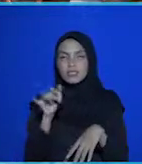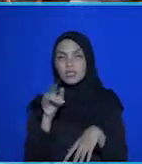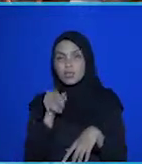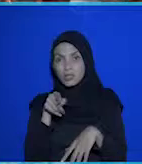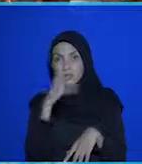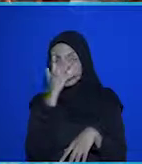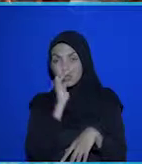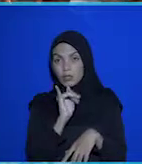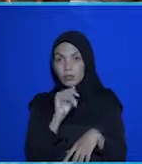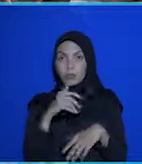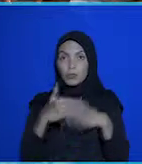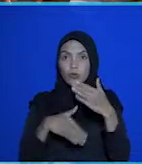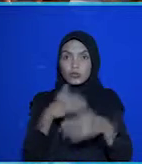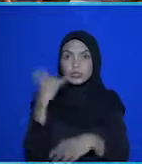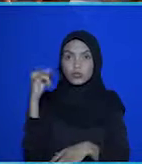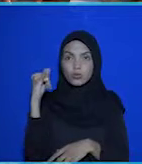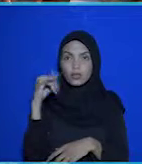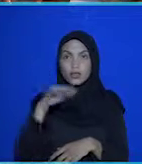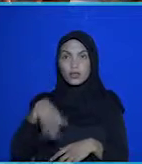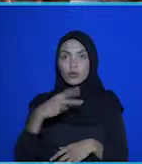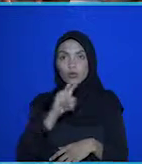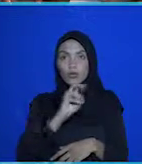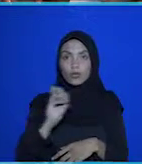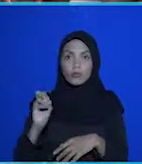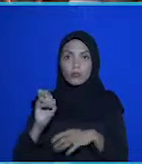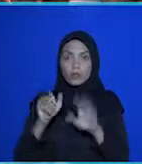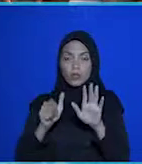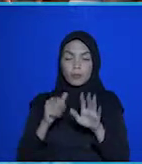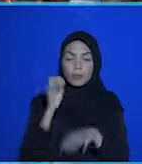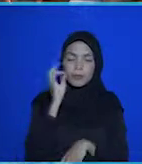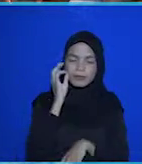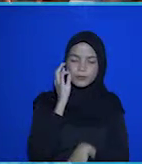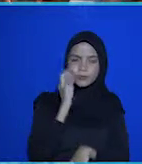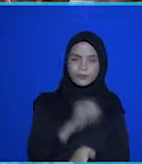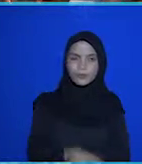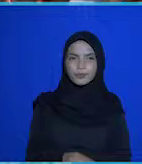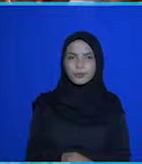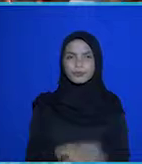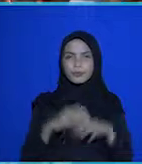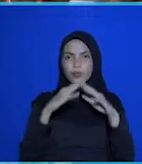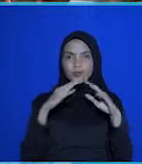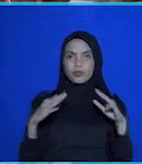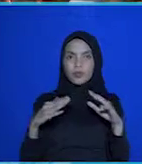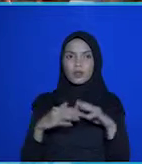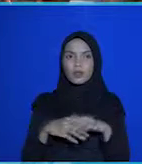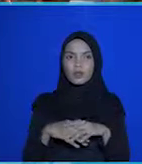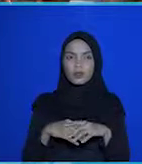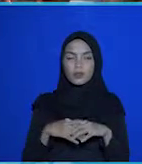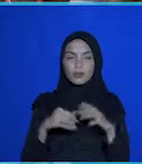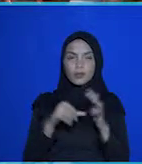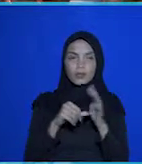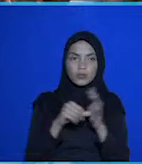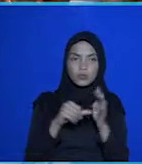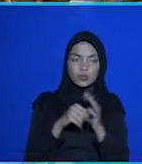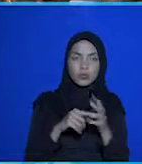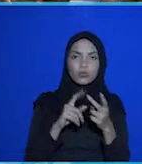dilakukan pada proses di Jogja tahun 2006. Jadi membangun rumah itu kata kuncinya gotong royong dan